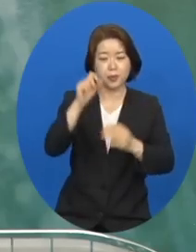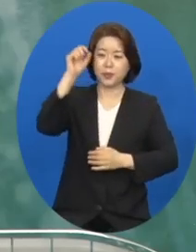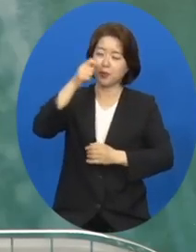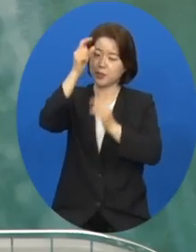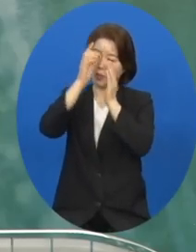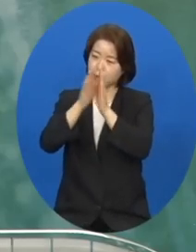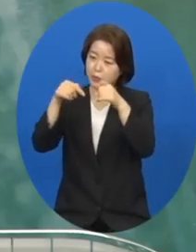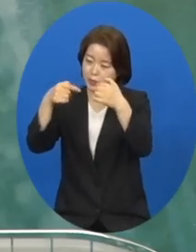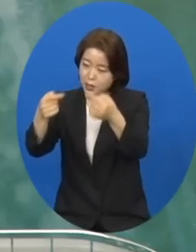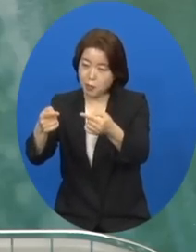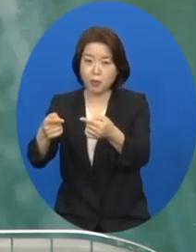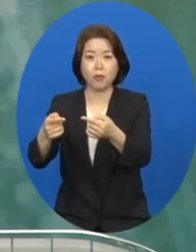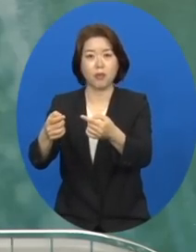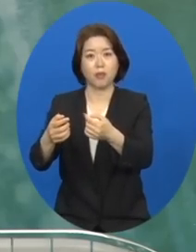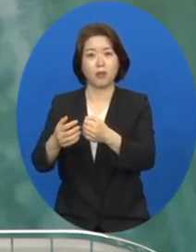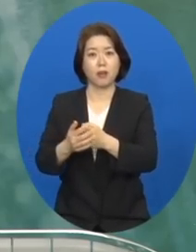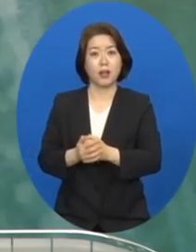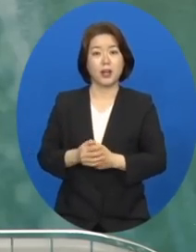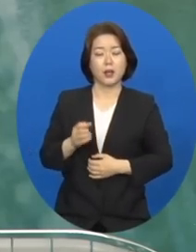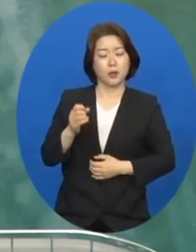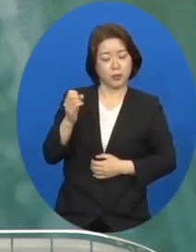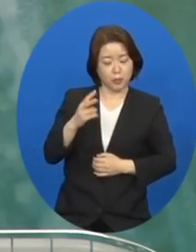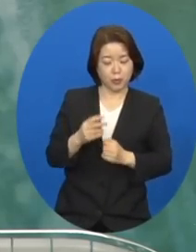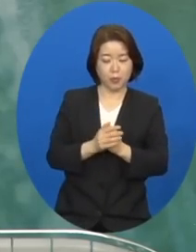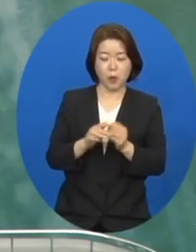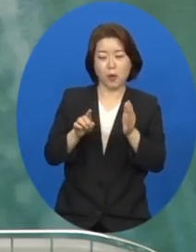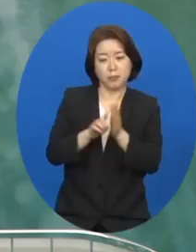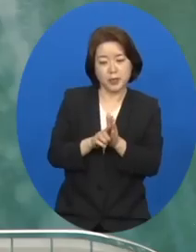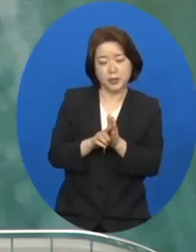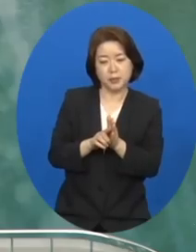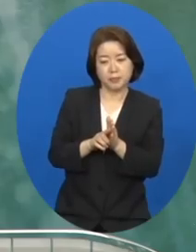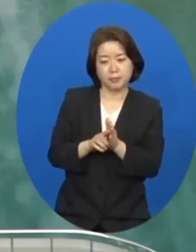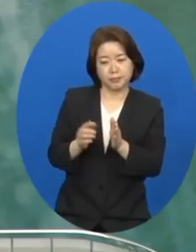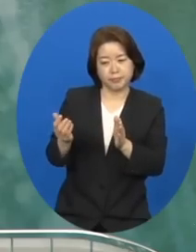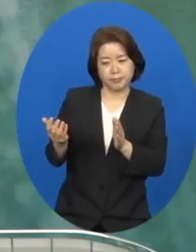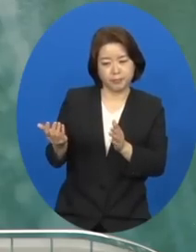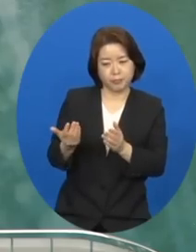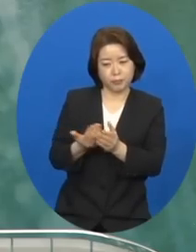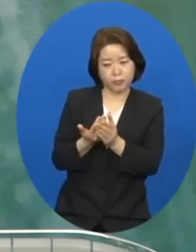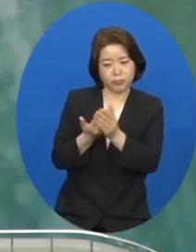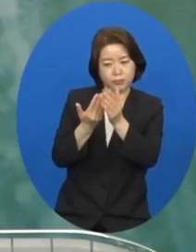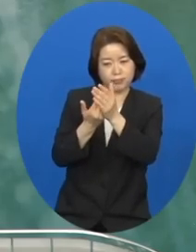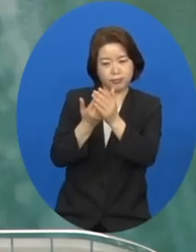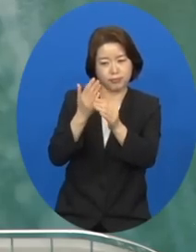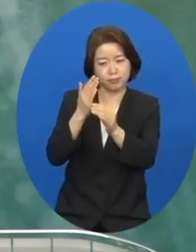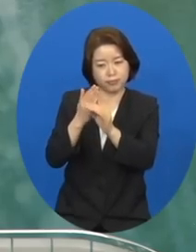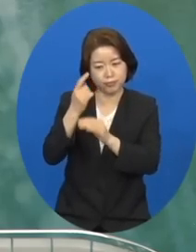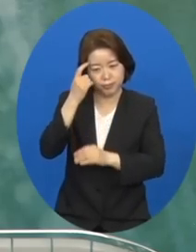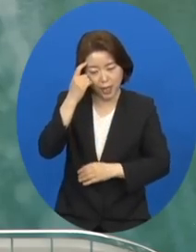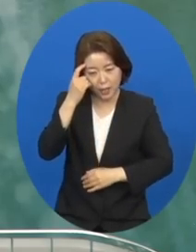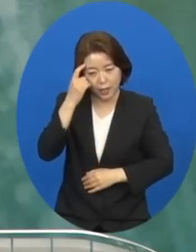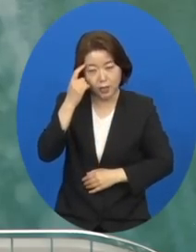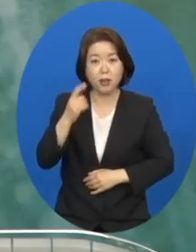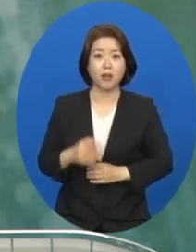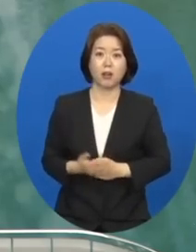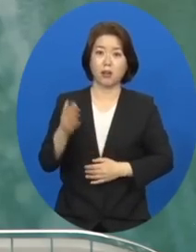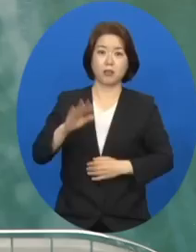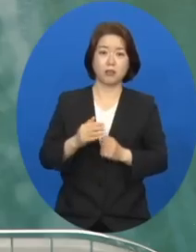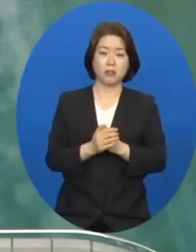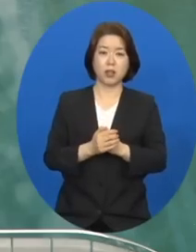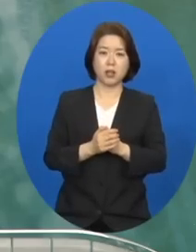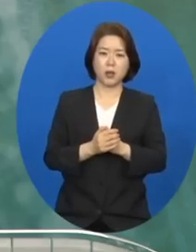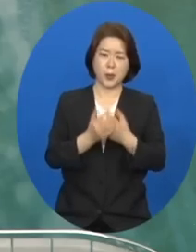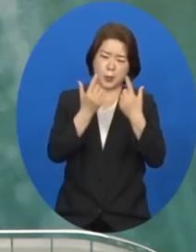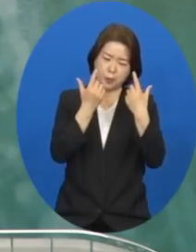나오고 해서 언제 좀 믿음을 가져 가는 것 같다 라는 생각이 들었답니다 그런데 같은 죄에